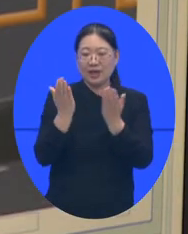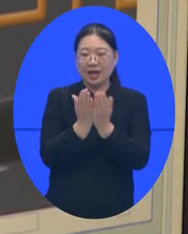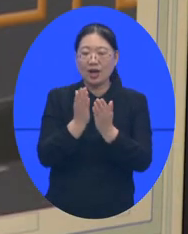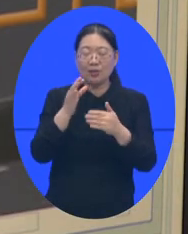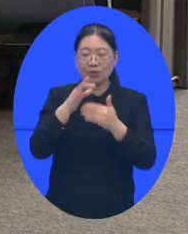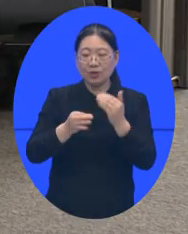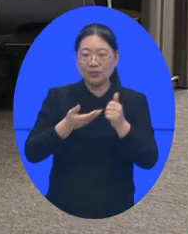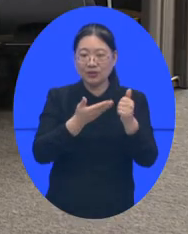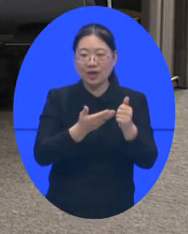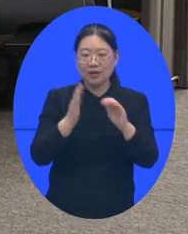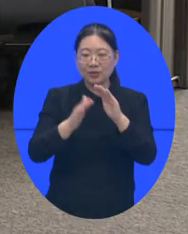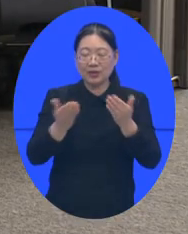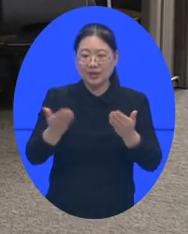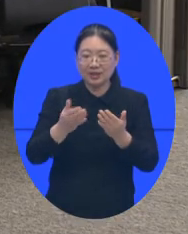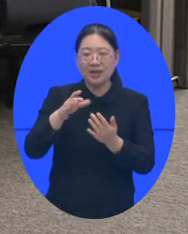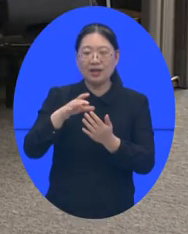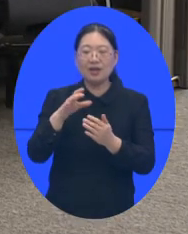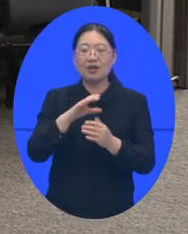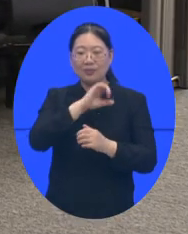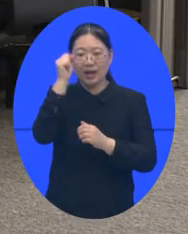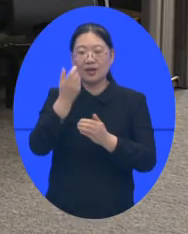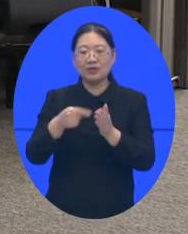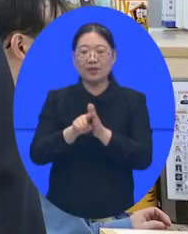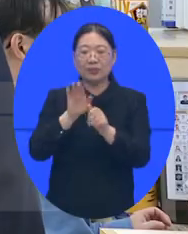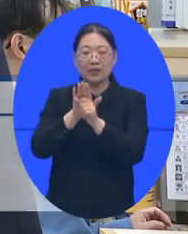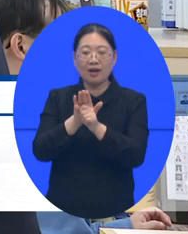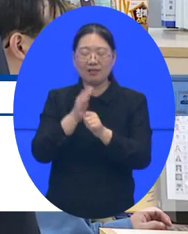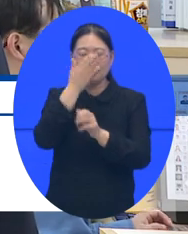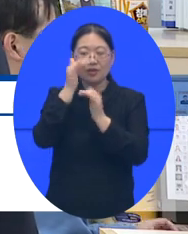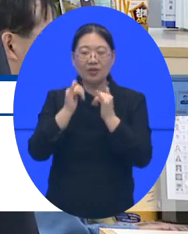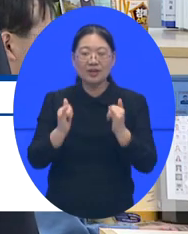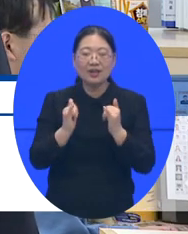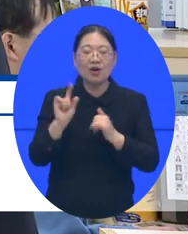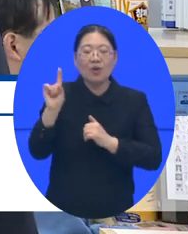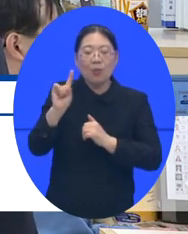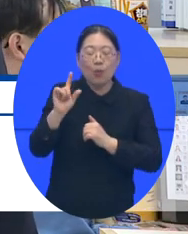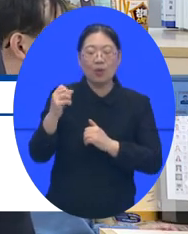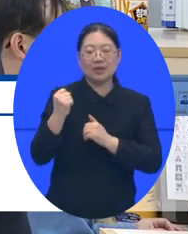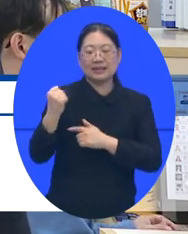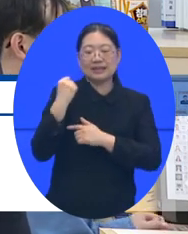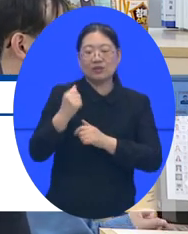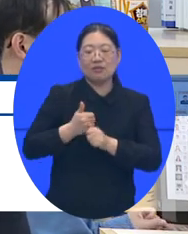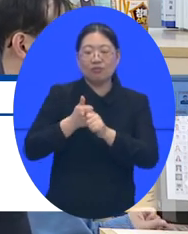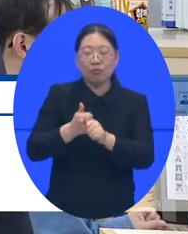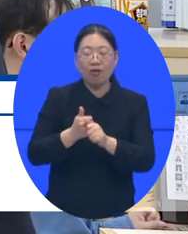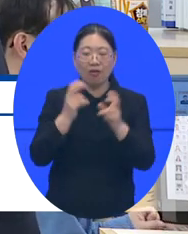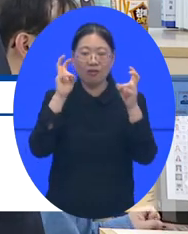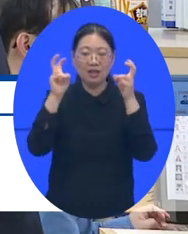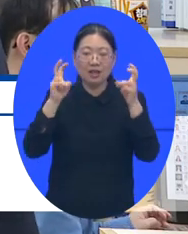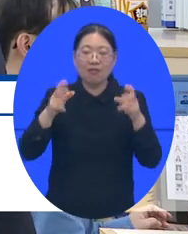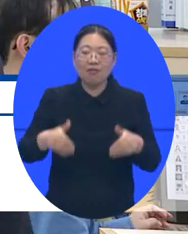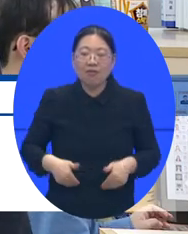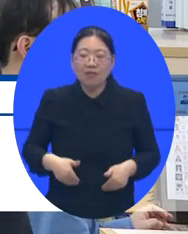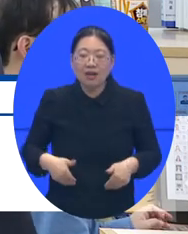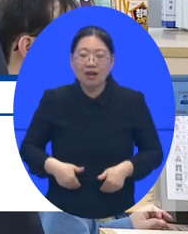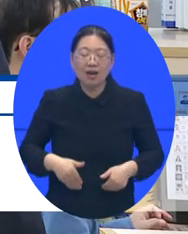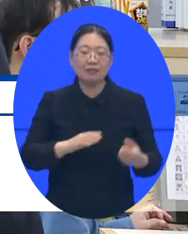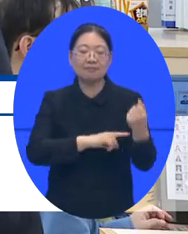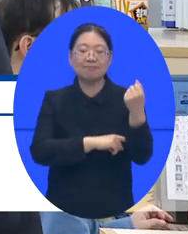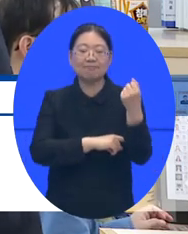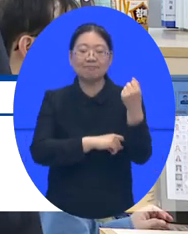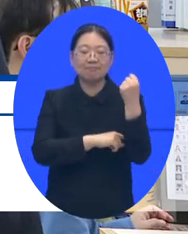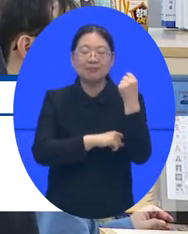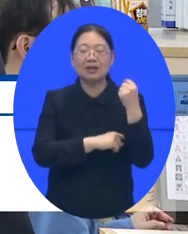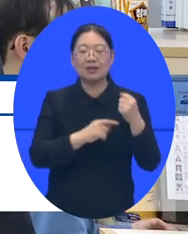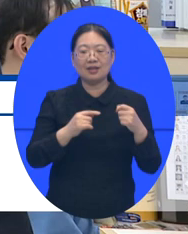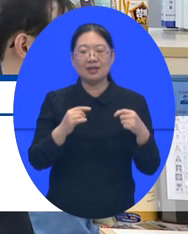지원해 정규직으로 채용될 수 있도록 돕습니다. 청년들이 어떤 갖고 있는 역량에 맞춰서 기업